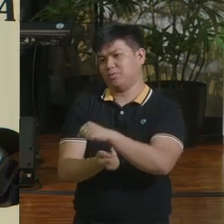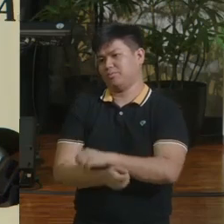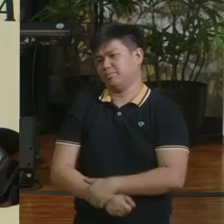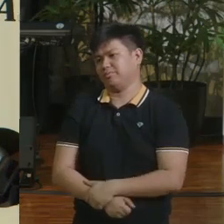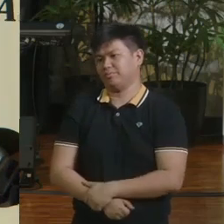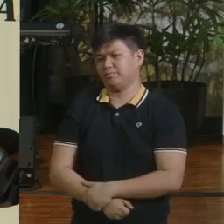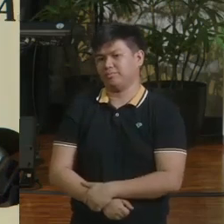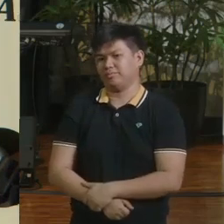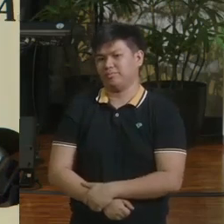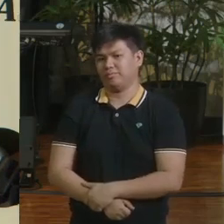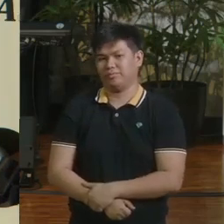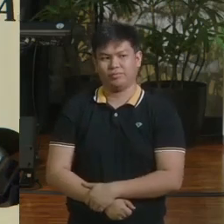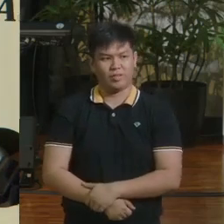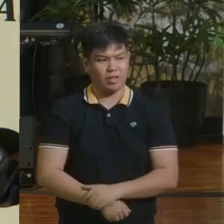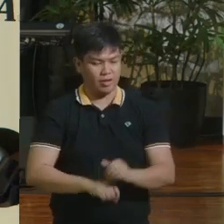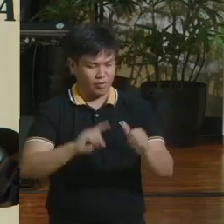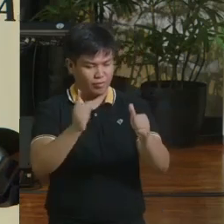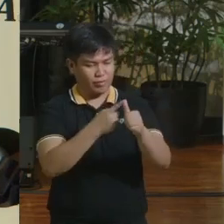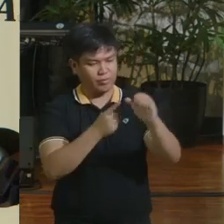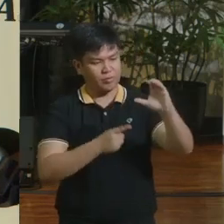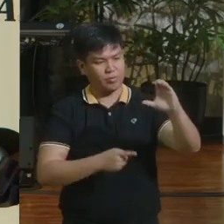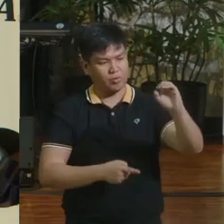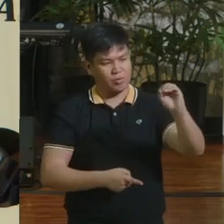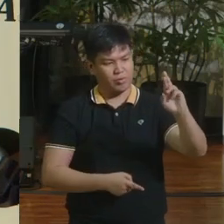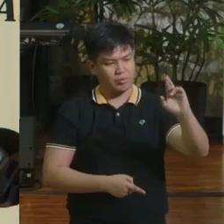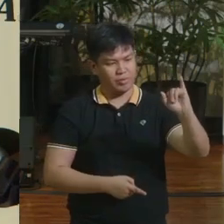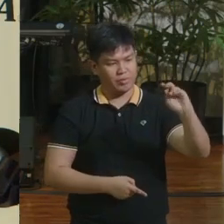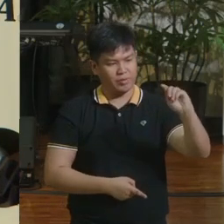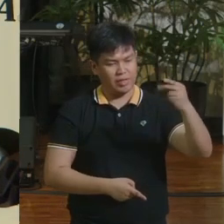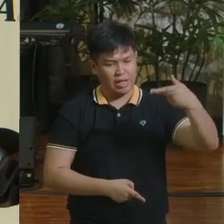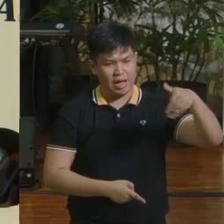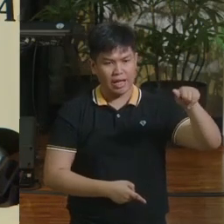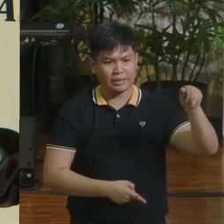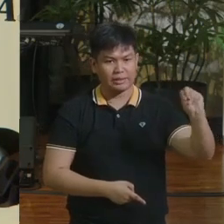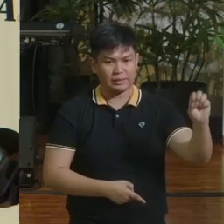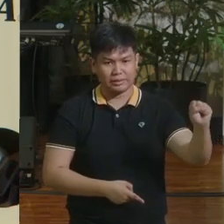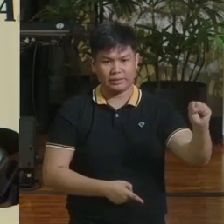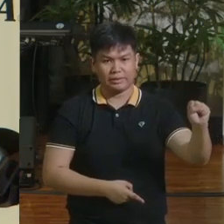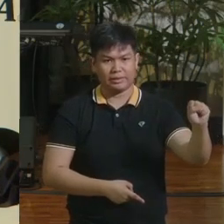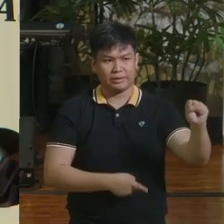Sa 1 Corinthians chapter 2 verse 10.